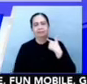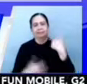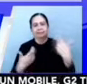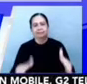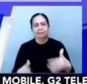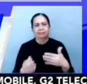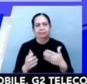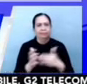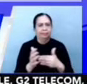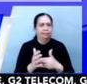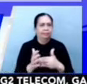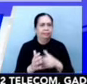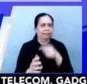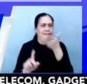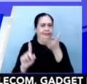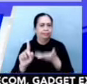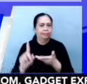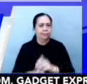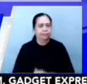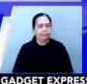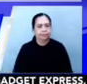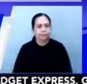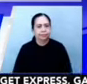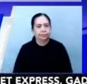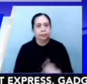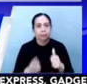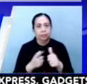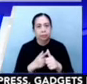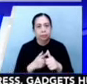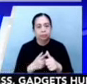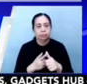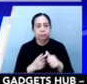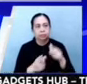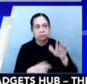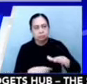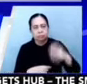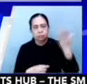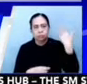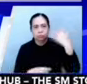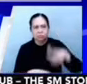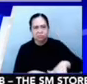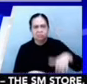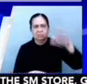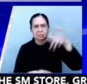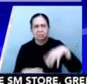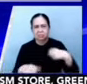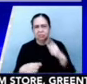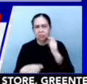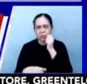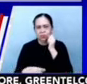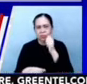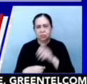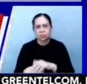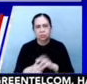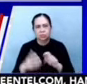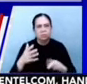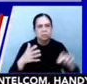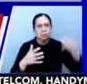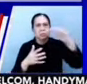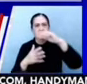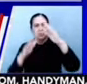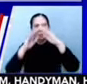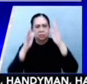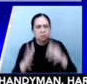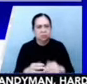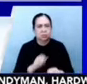ang suspect. Mula bata yan ma'am, grabe. Laganap yung pag-akyat ng bahay,